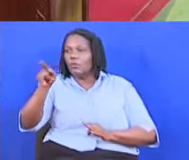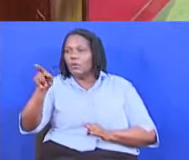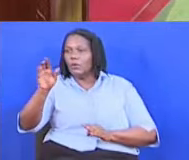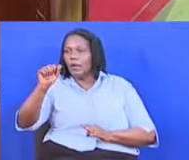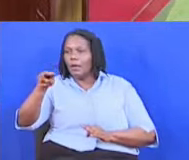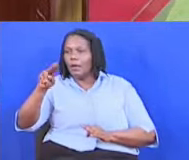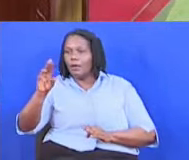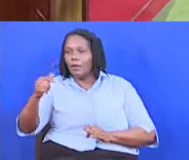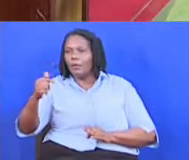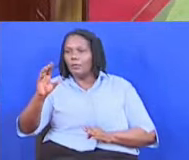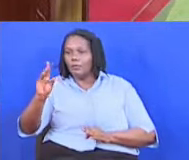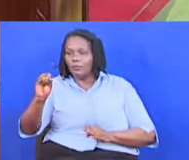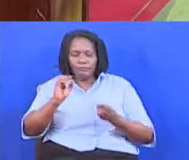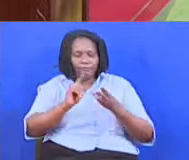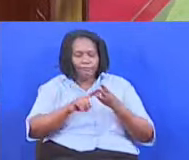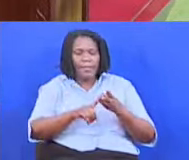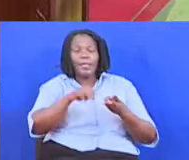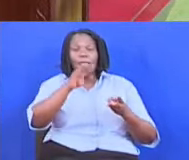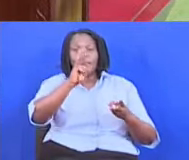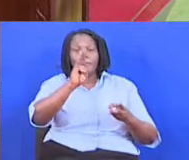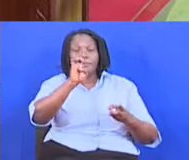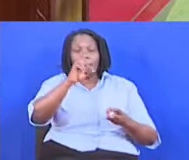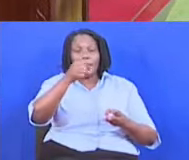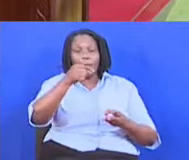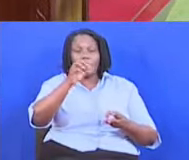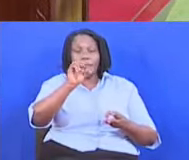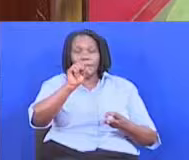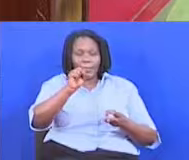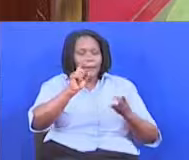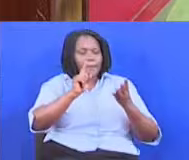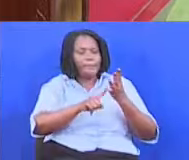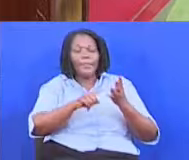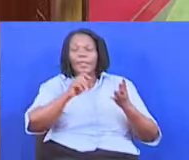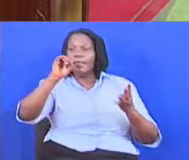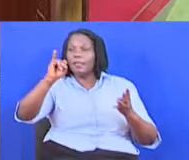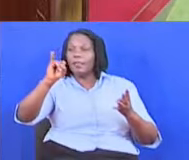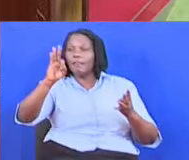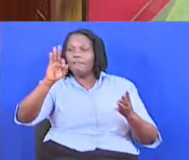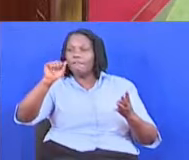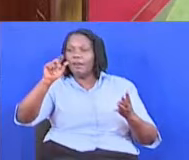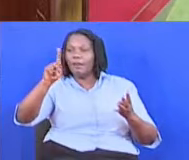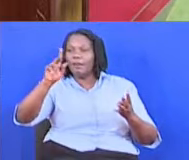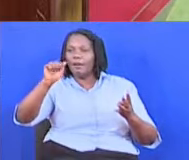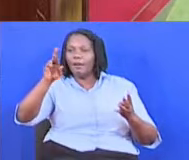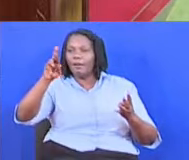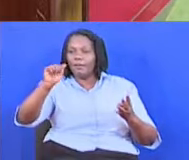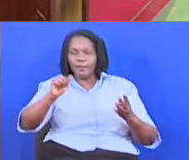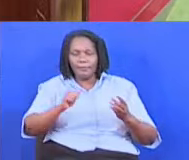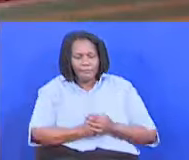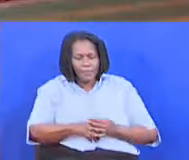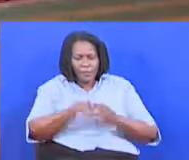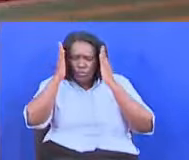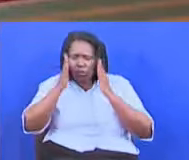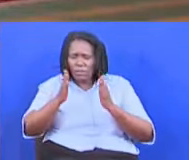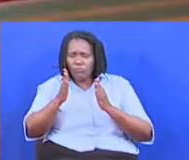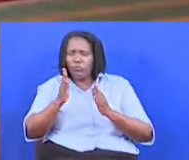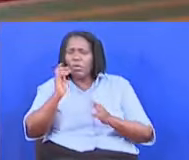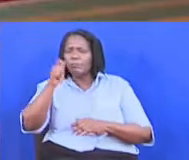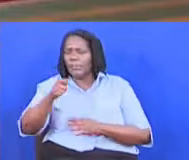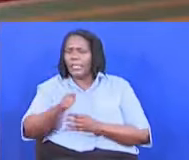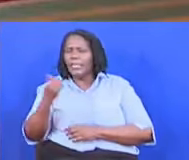binafsi Besta, na hospitali ya Good Samaritan St. Francis Ifakara. Mheshimiwa Spika, serikali inaendelea na taratibu